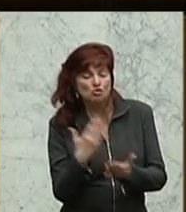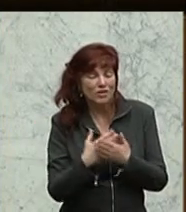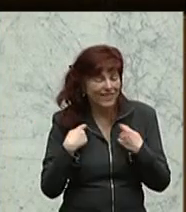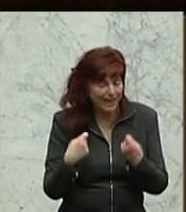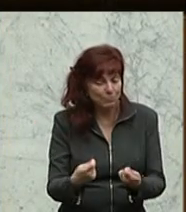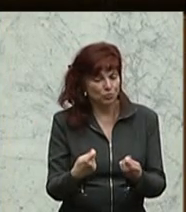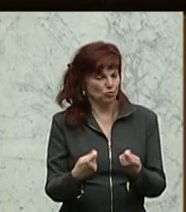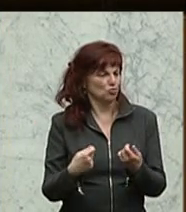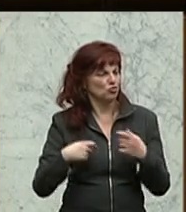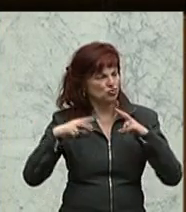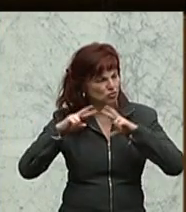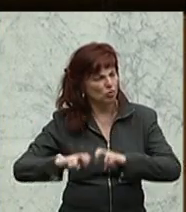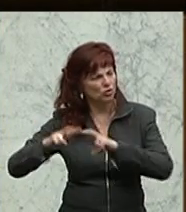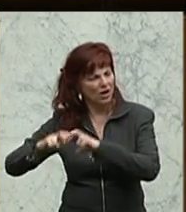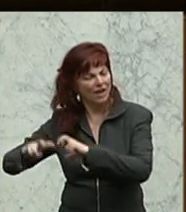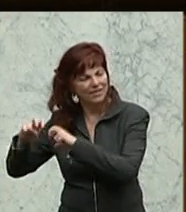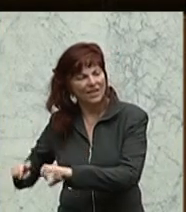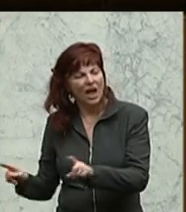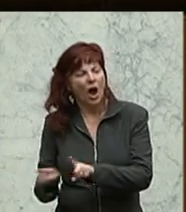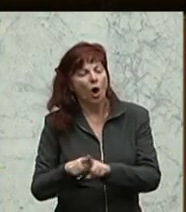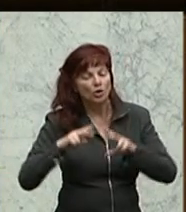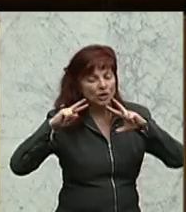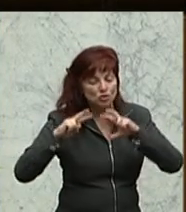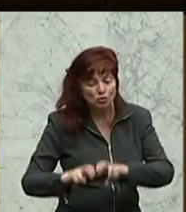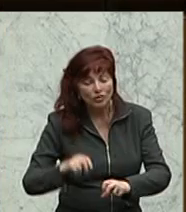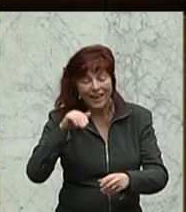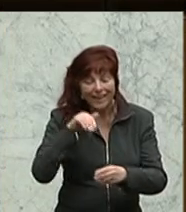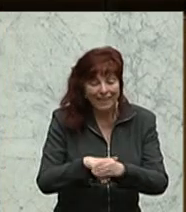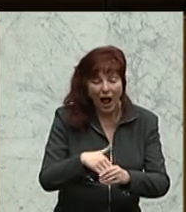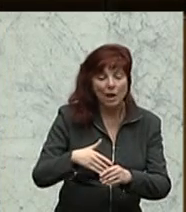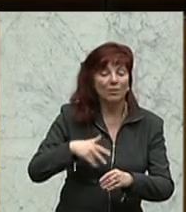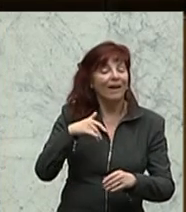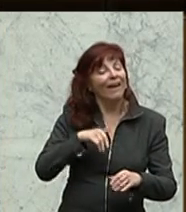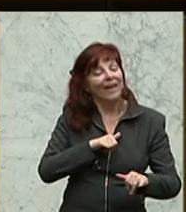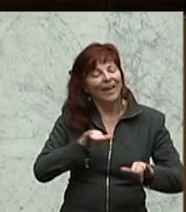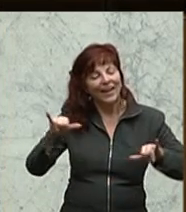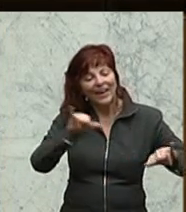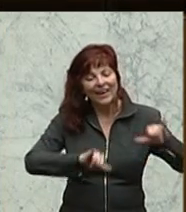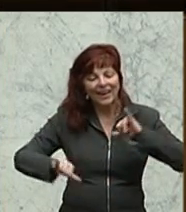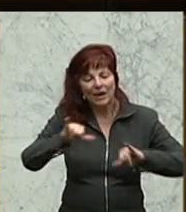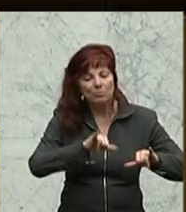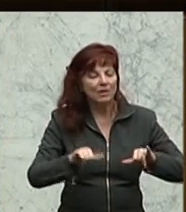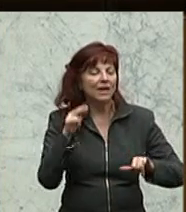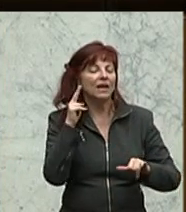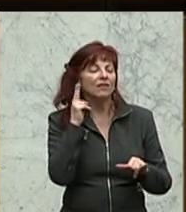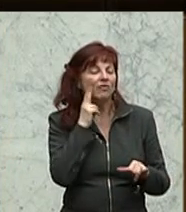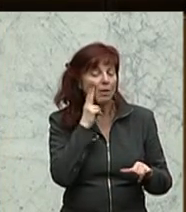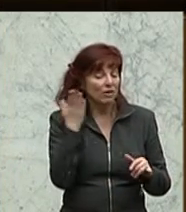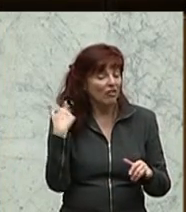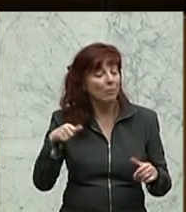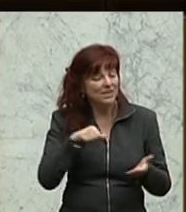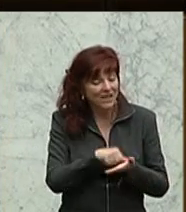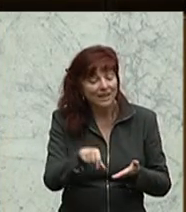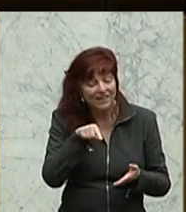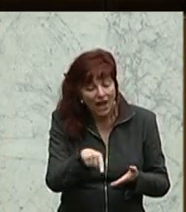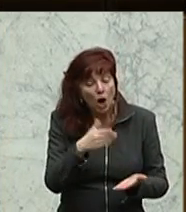von Mitteln mit Chemiekonzernen mitfinanziert haben lassen, bestätigt die Giftigkeit dieser sogenannten Neonicotinoide, die sich